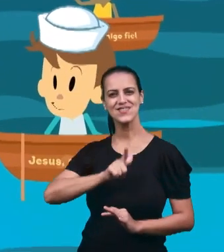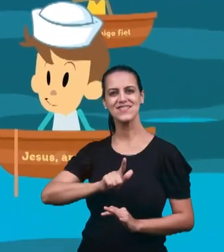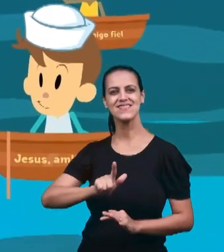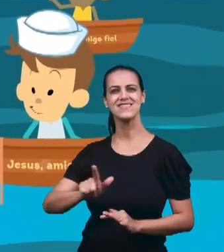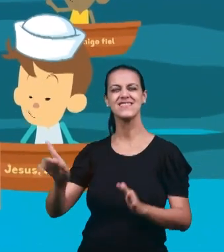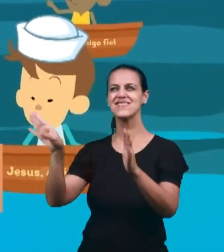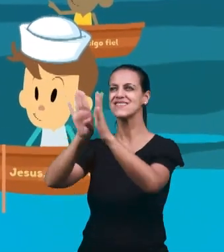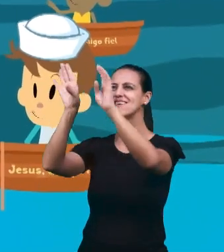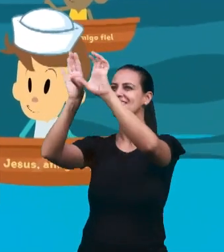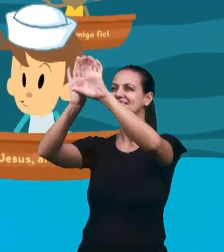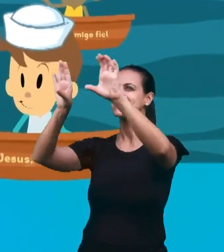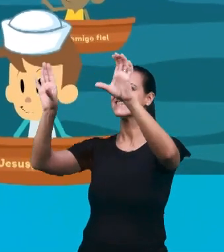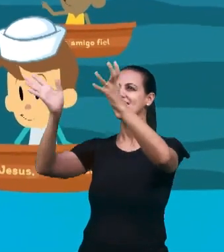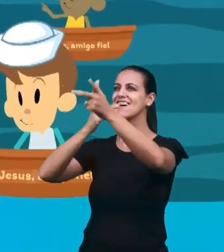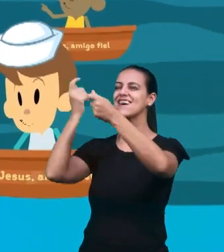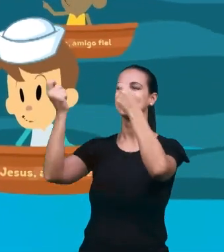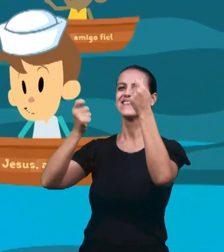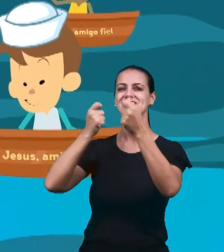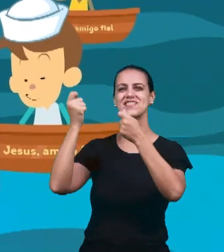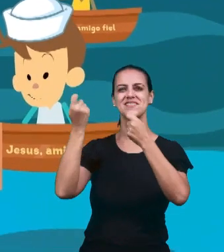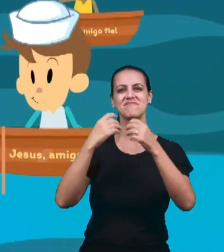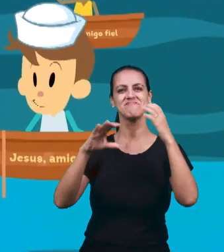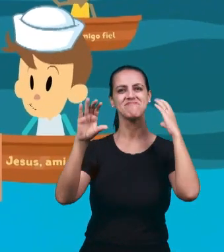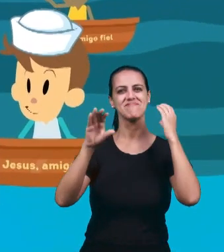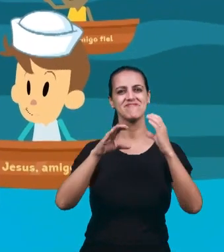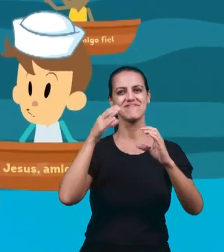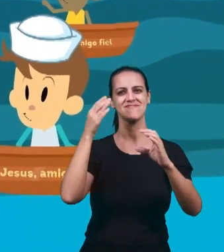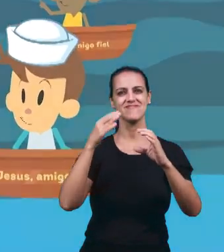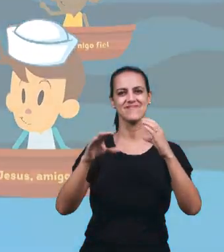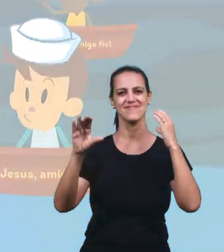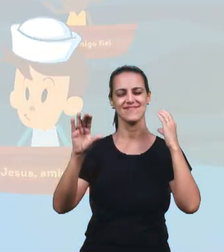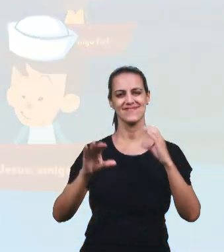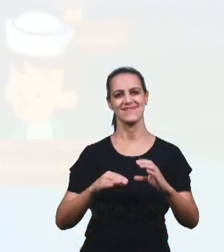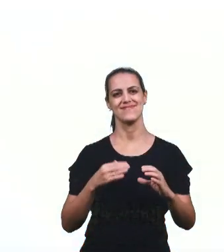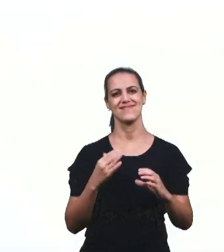chegar. Aleluia, aleluia, meu